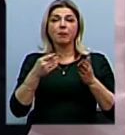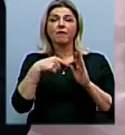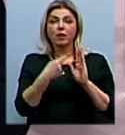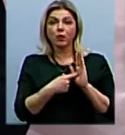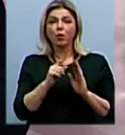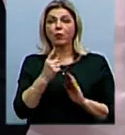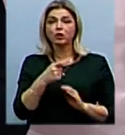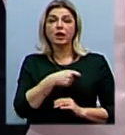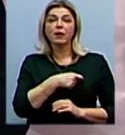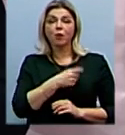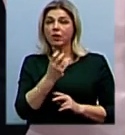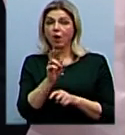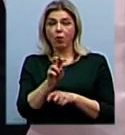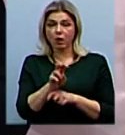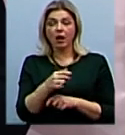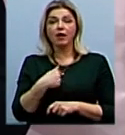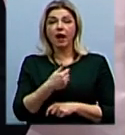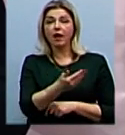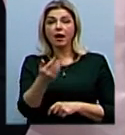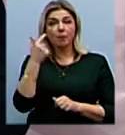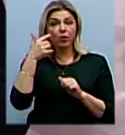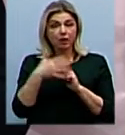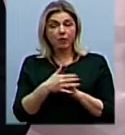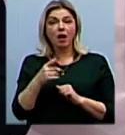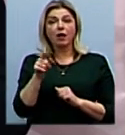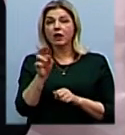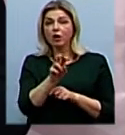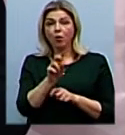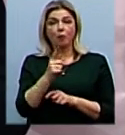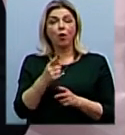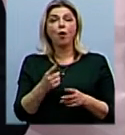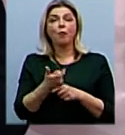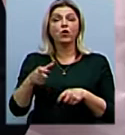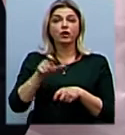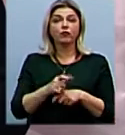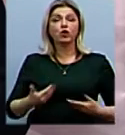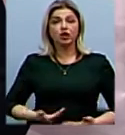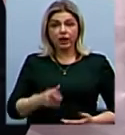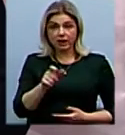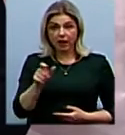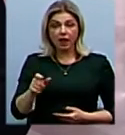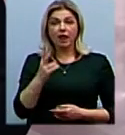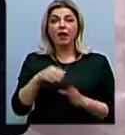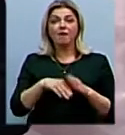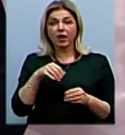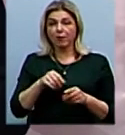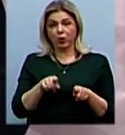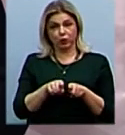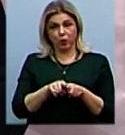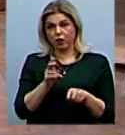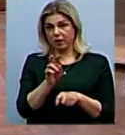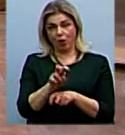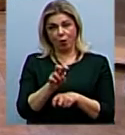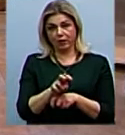депутаты не ходят. Я их понимаю, они не ходят, потому что наши большинство жителей на выборы тоже не ходят.